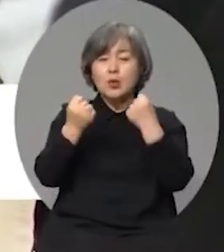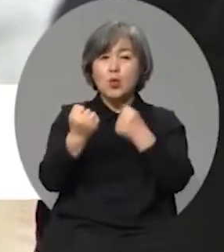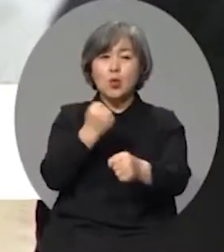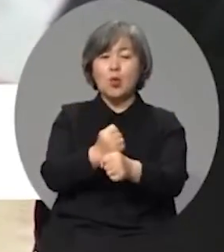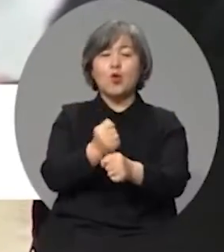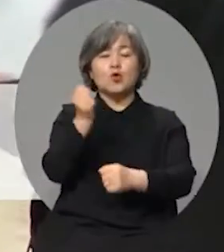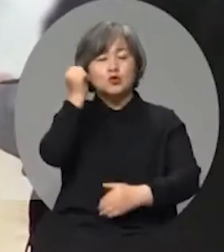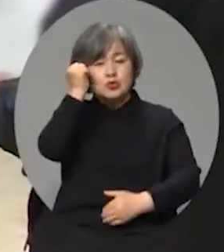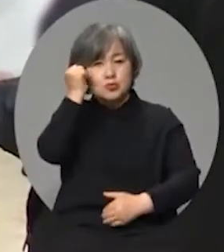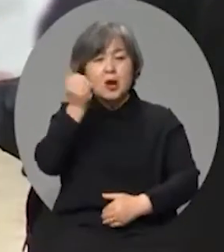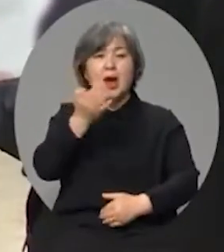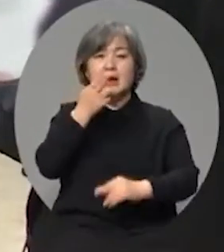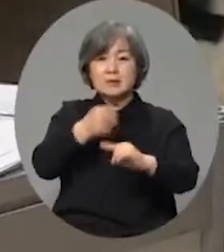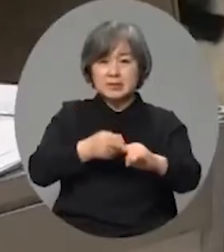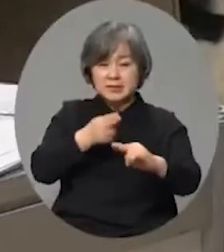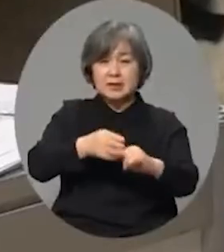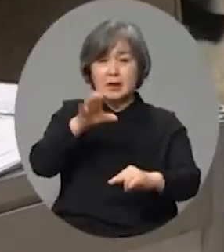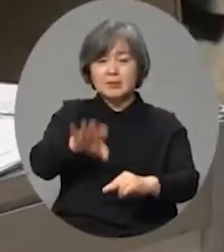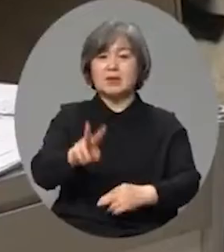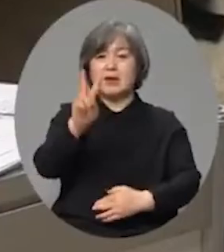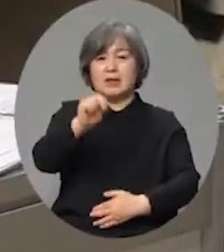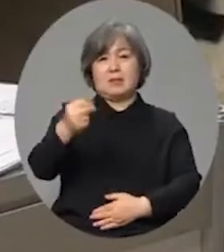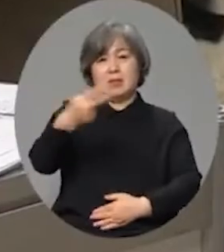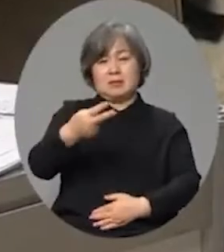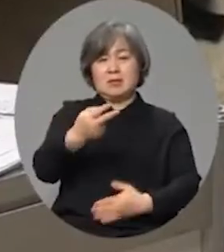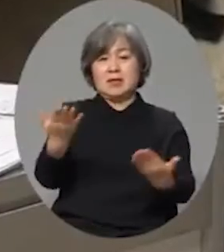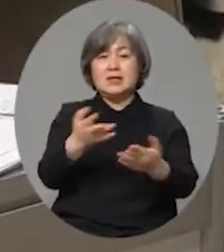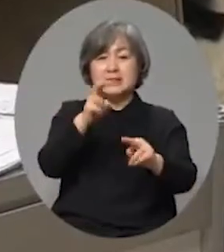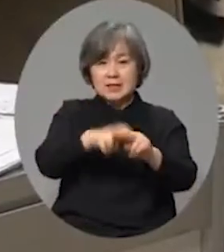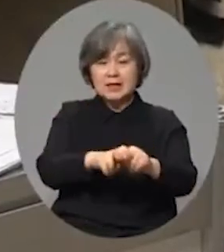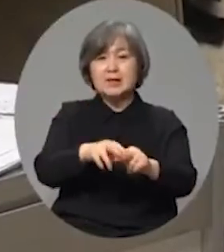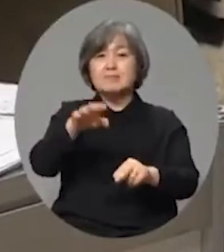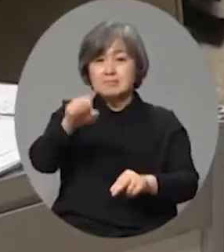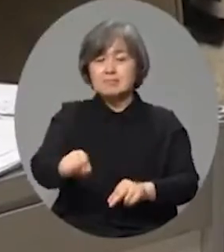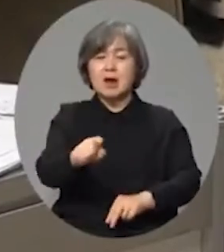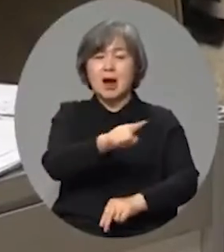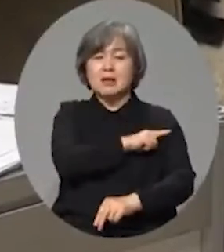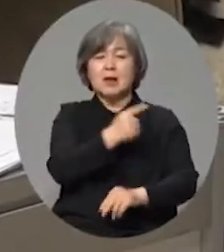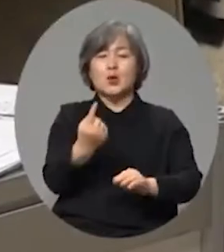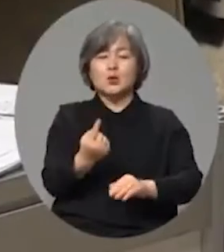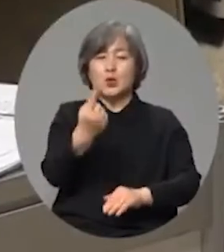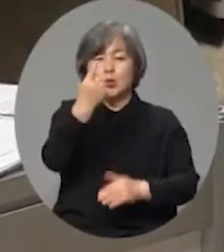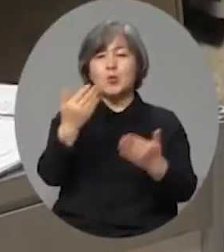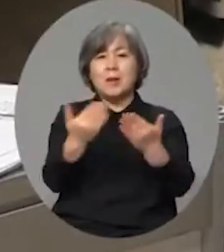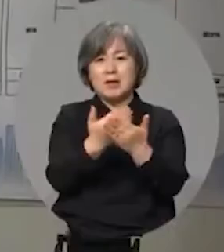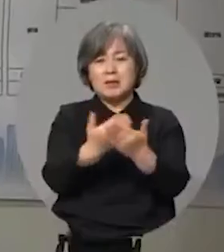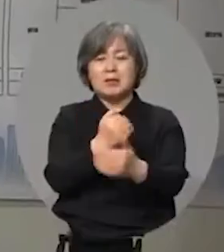와 수파 음식점업 에서 2만 2000명의 일자리를 얻어 가장 높은 성장률을 나타냈습니다